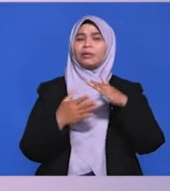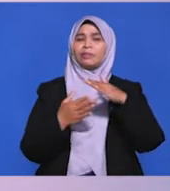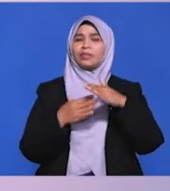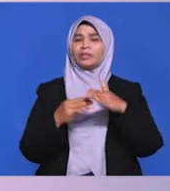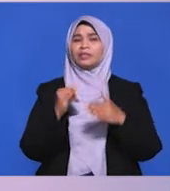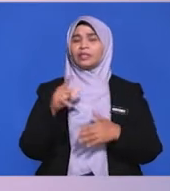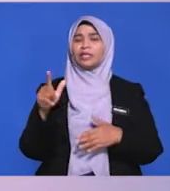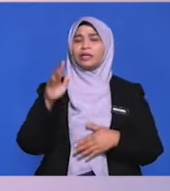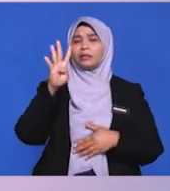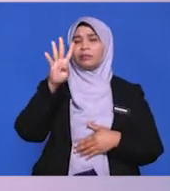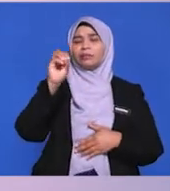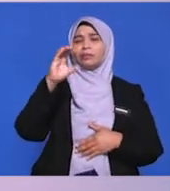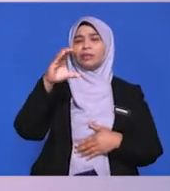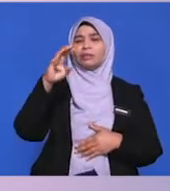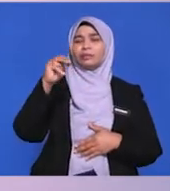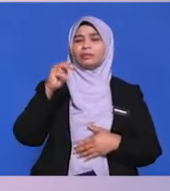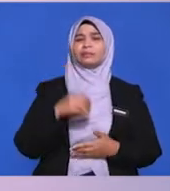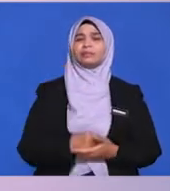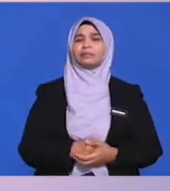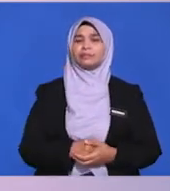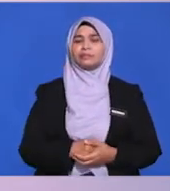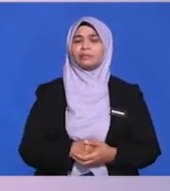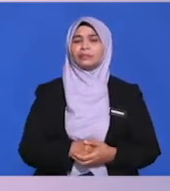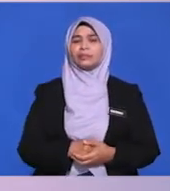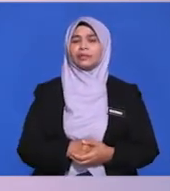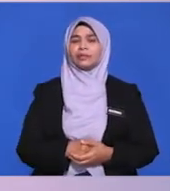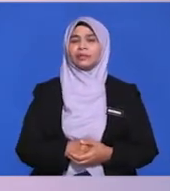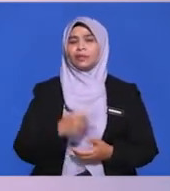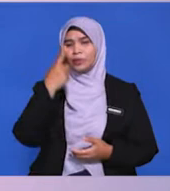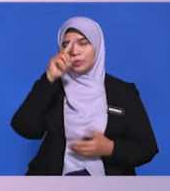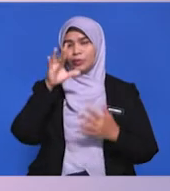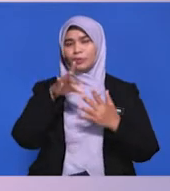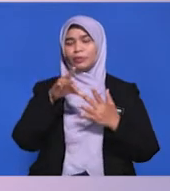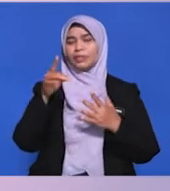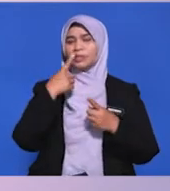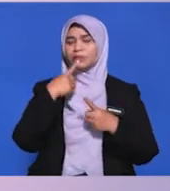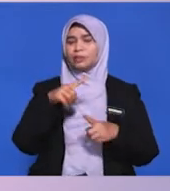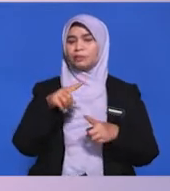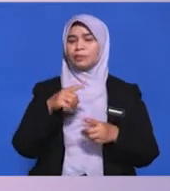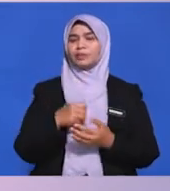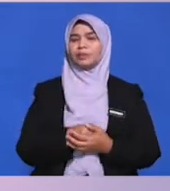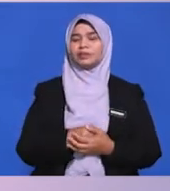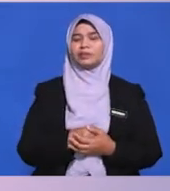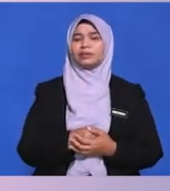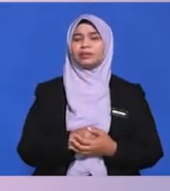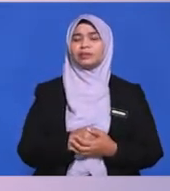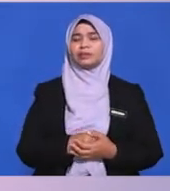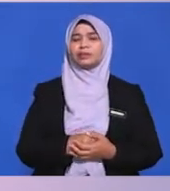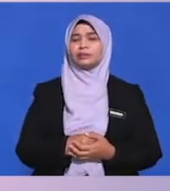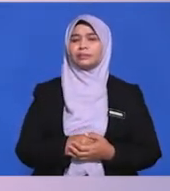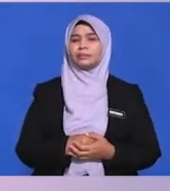ialah 40 cm padu untuk pilihan jawabannya berikut adalah pilihan